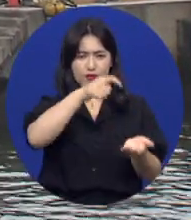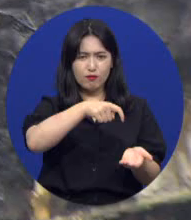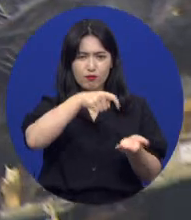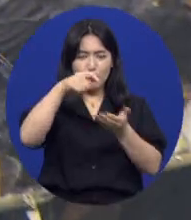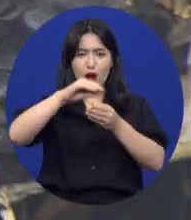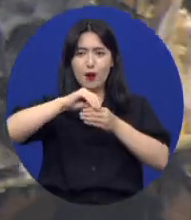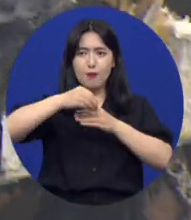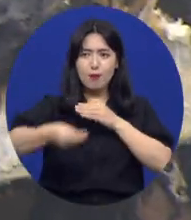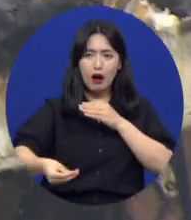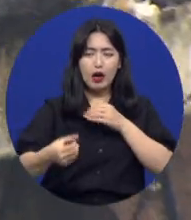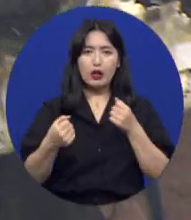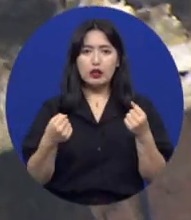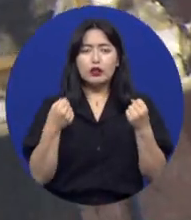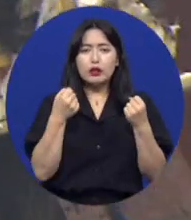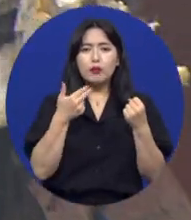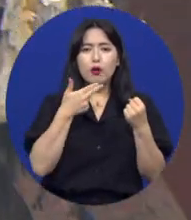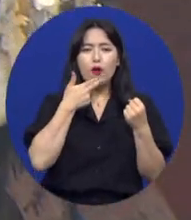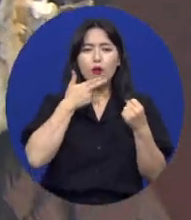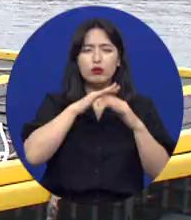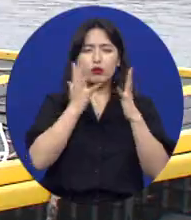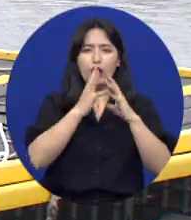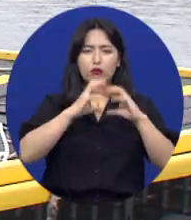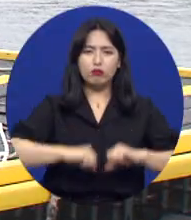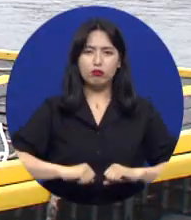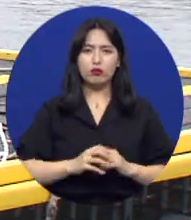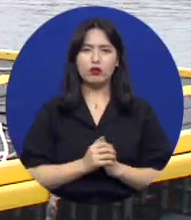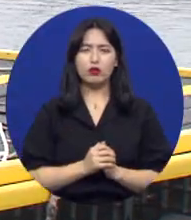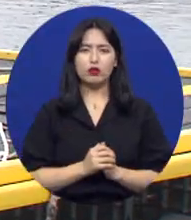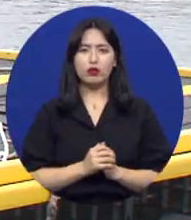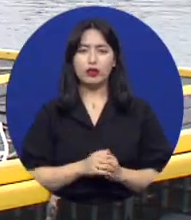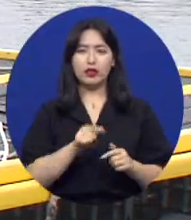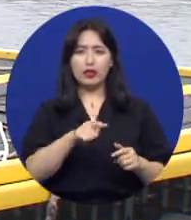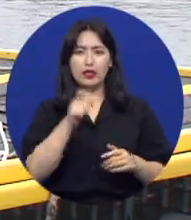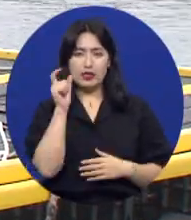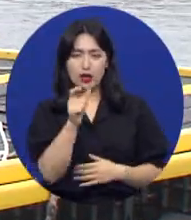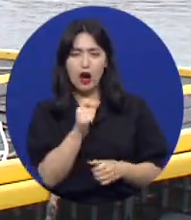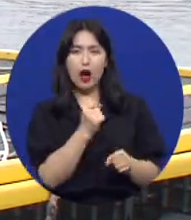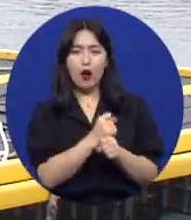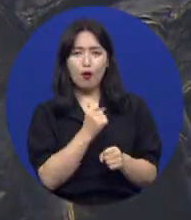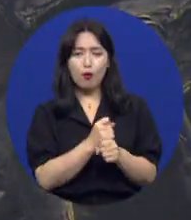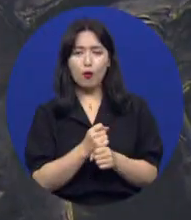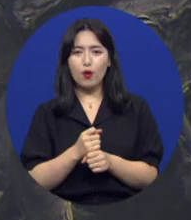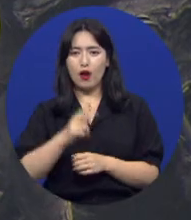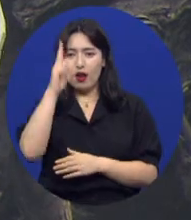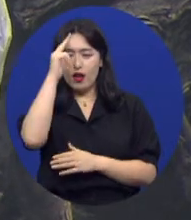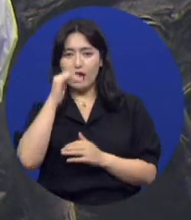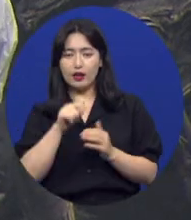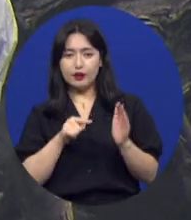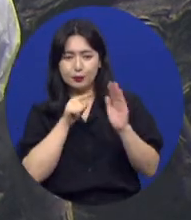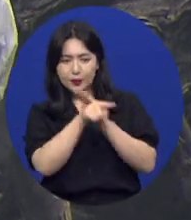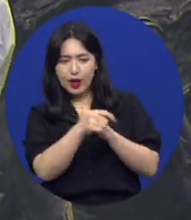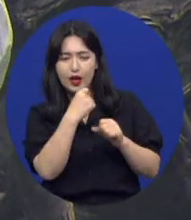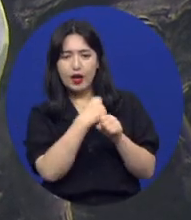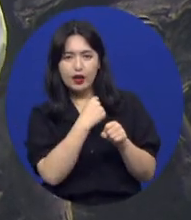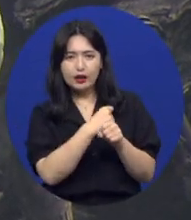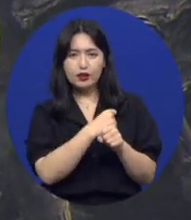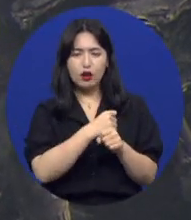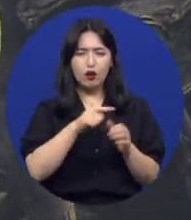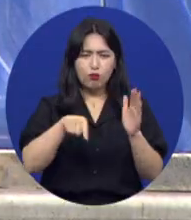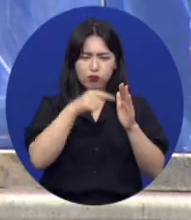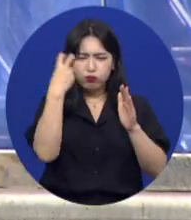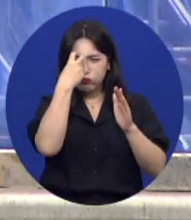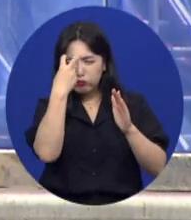걷어내자 힘없이 무너져 내립니다 선체를 고정하고 해경 대원들이 내부 수색을 시작한 지 채 10분이 안